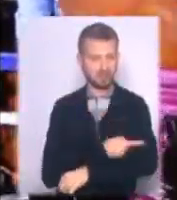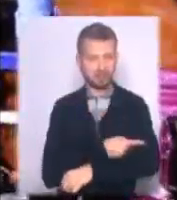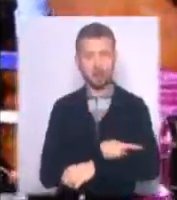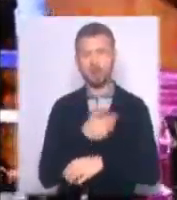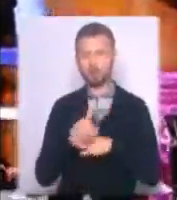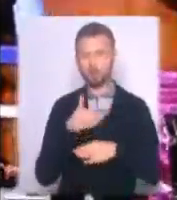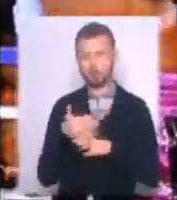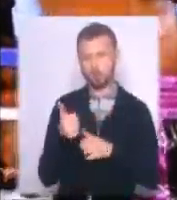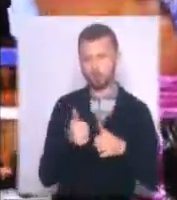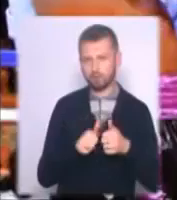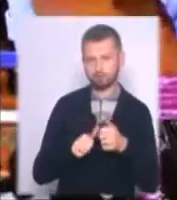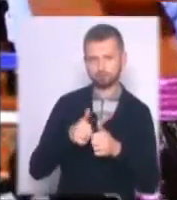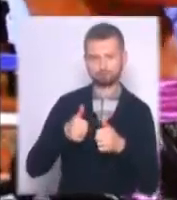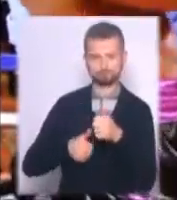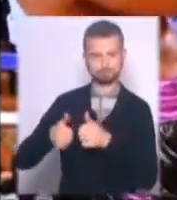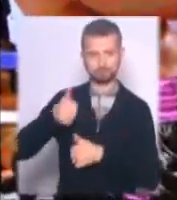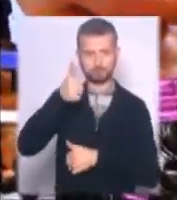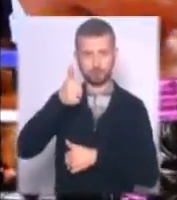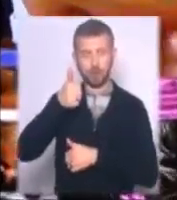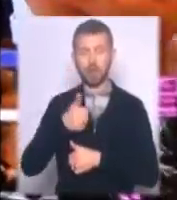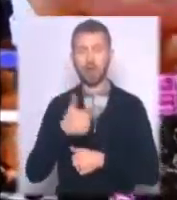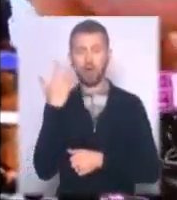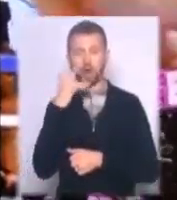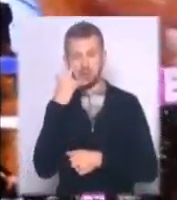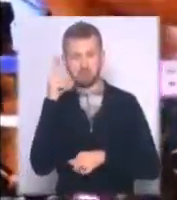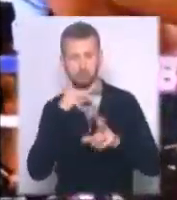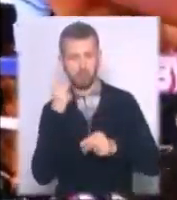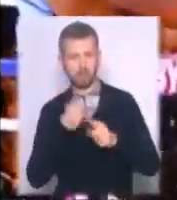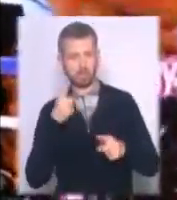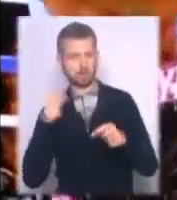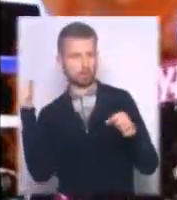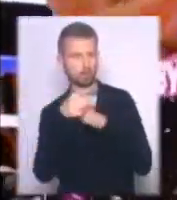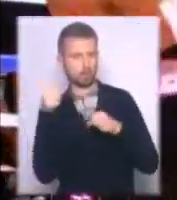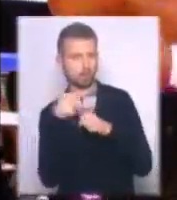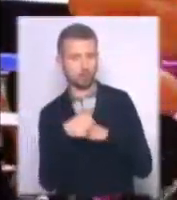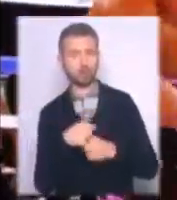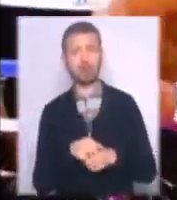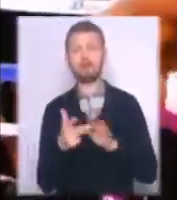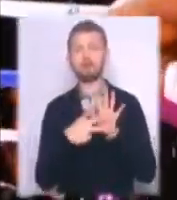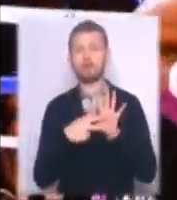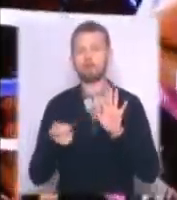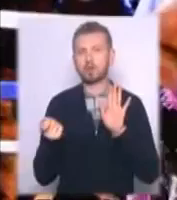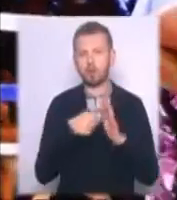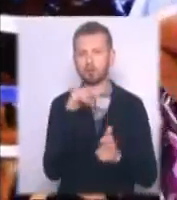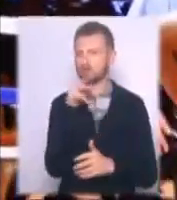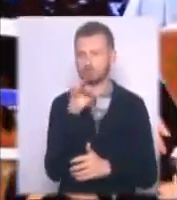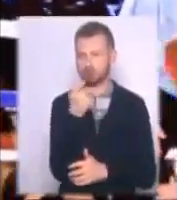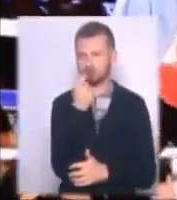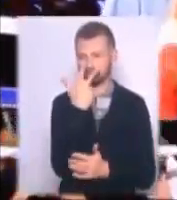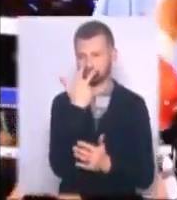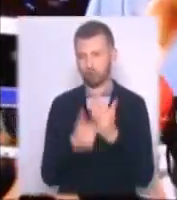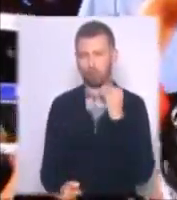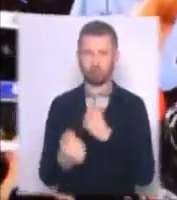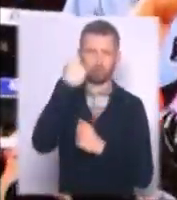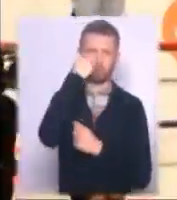встановлюючи перевагу в ринзі. Американець зробив ставку на різкість. У восьмому раунді Кличко пропустив потужний лівий боковий. Це явно